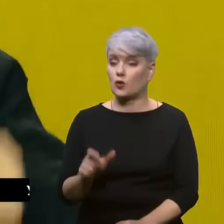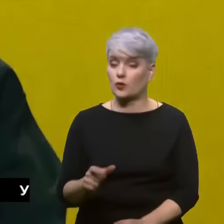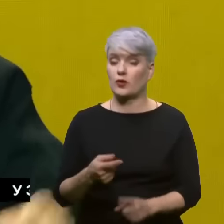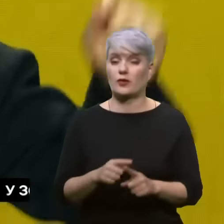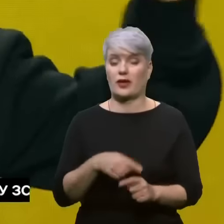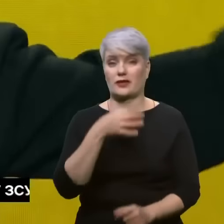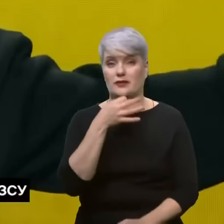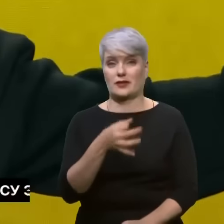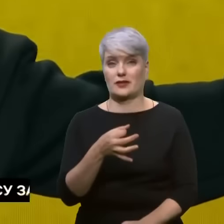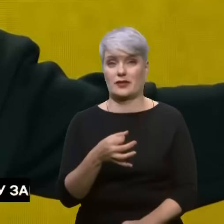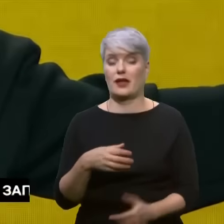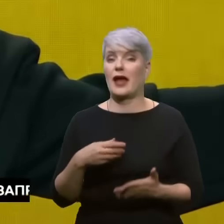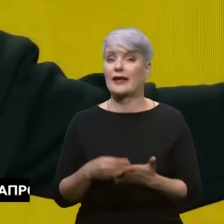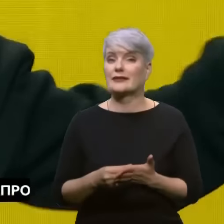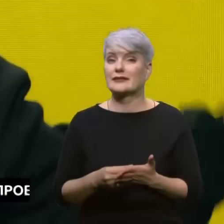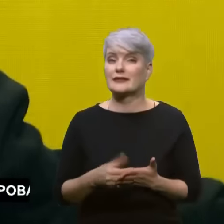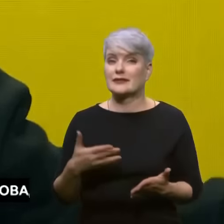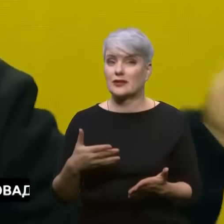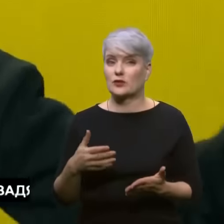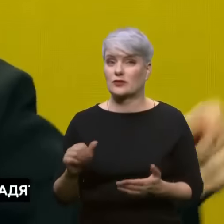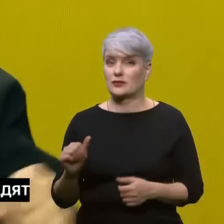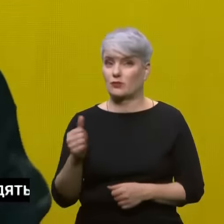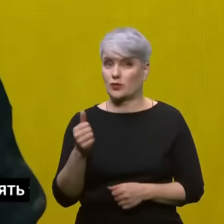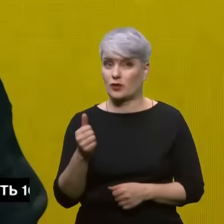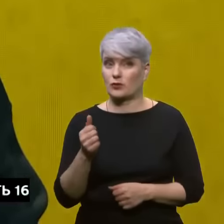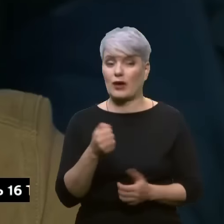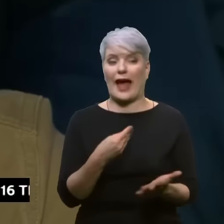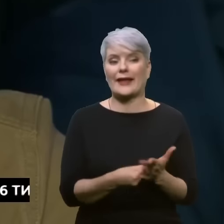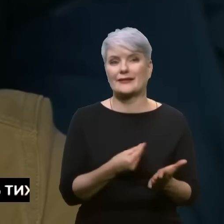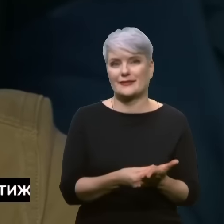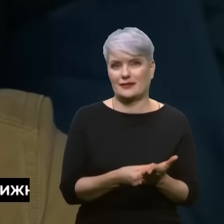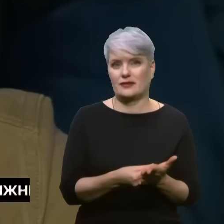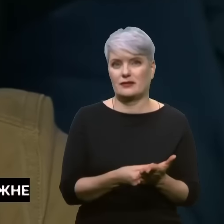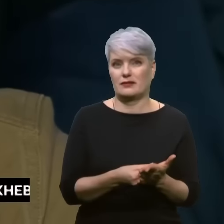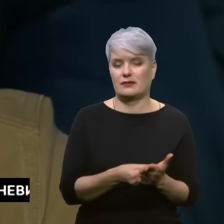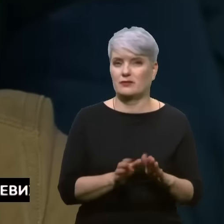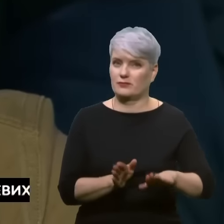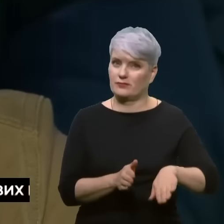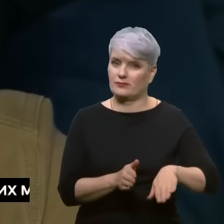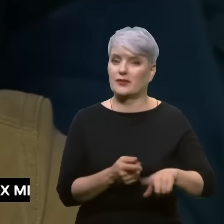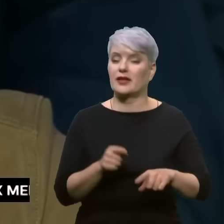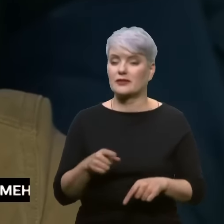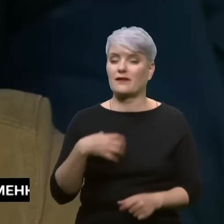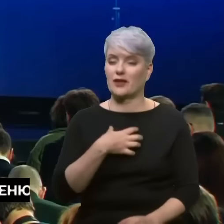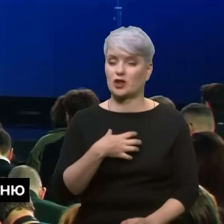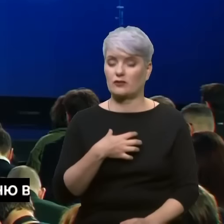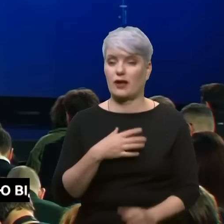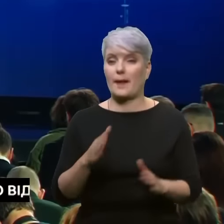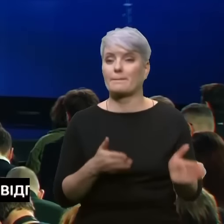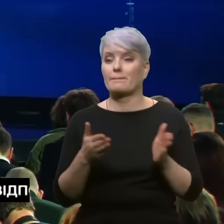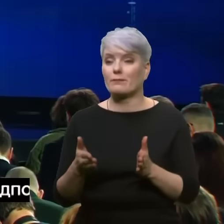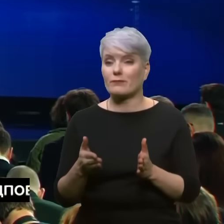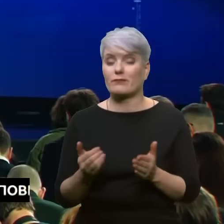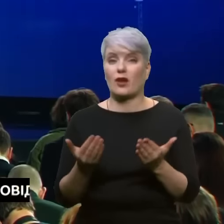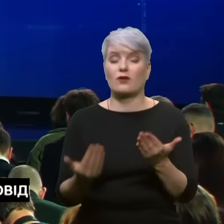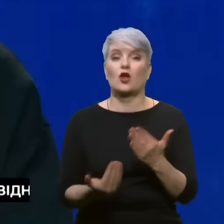яка сказала цінності спочатку, а потім вже ціни. І це важливо. Далі у